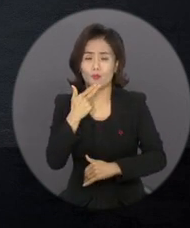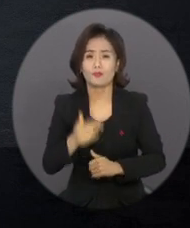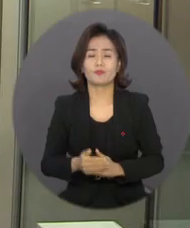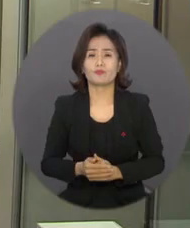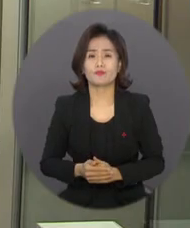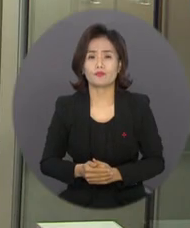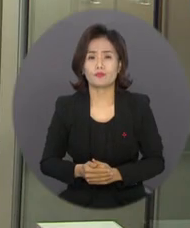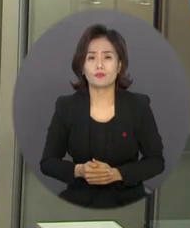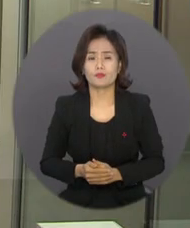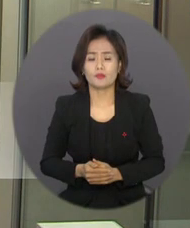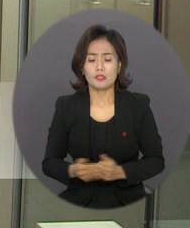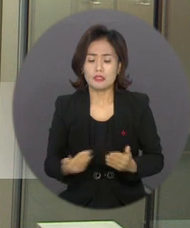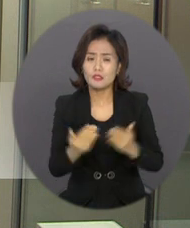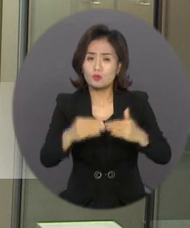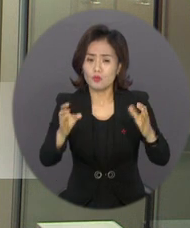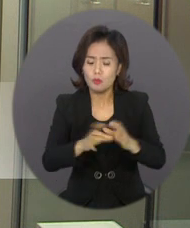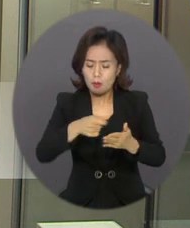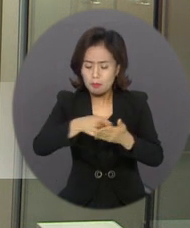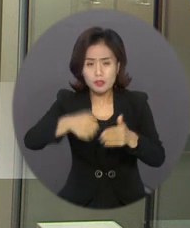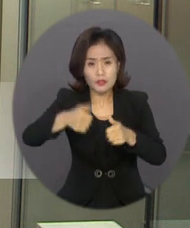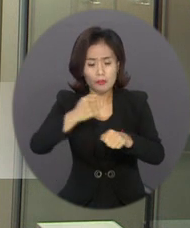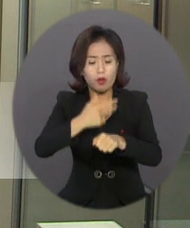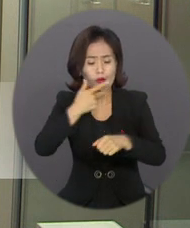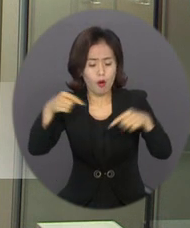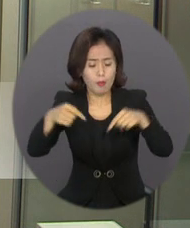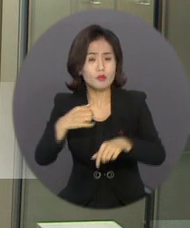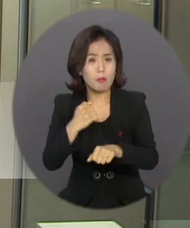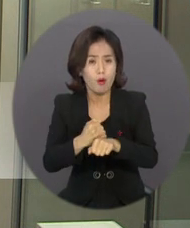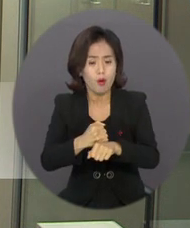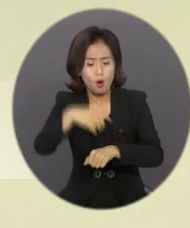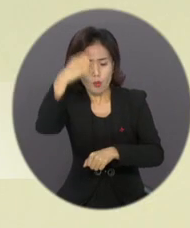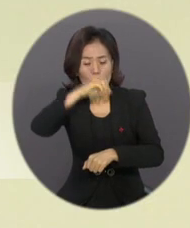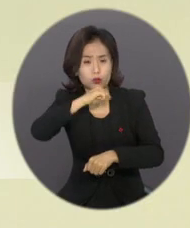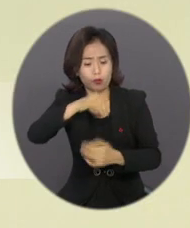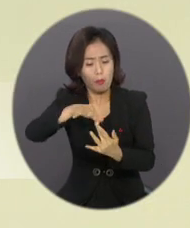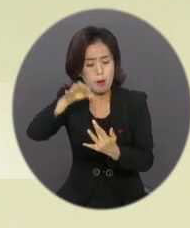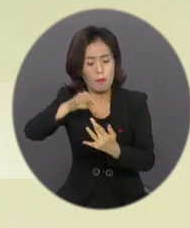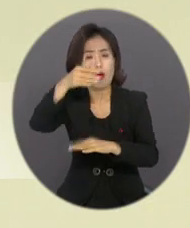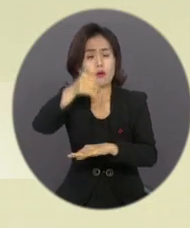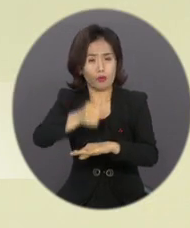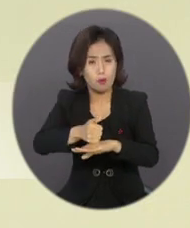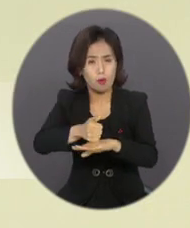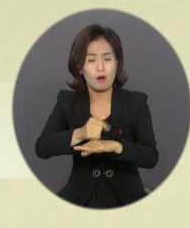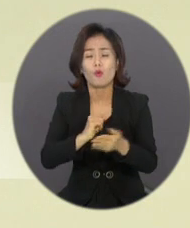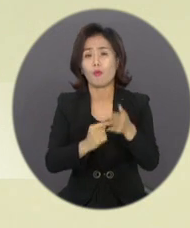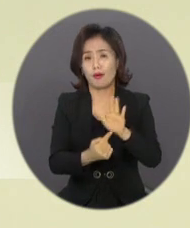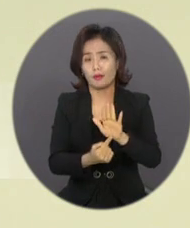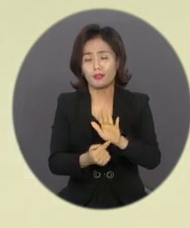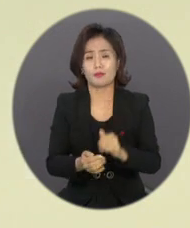않았습니다 진흥원칙은 필기시험과 영어 면접 등을 통해 고득점 순으로 선발한 결과라는 입장입니다